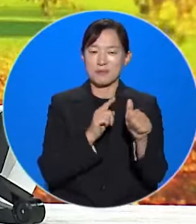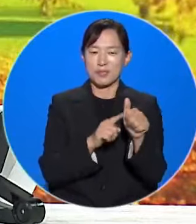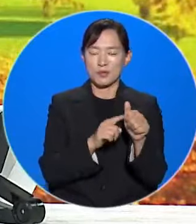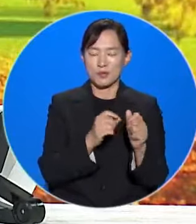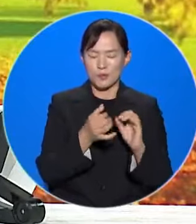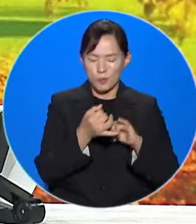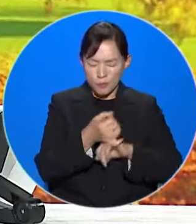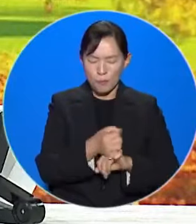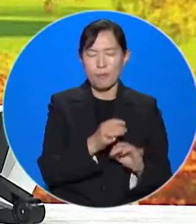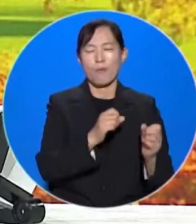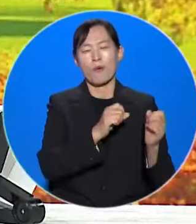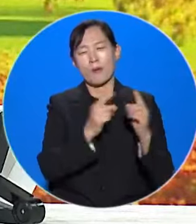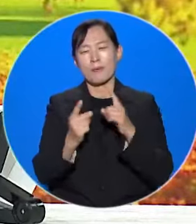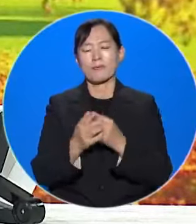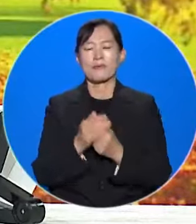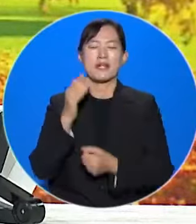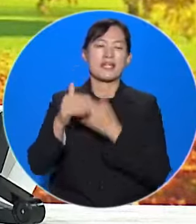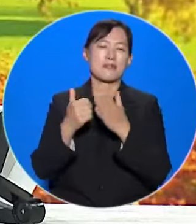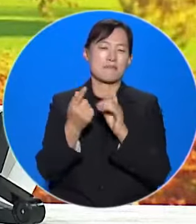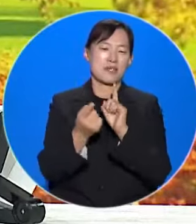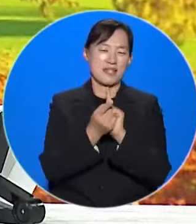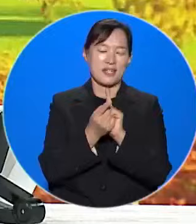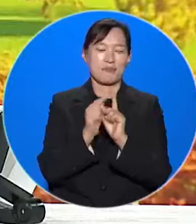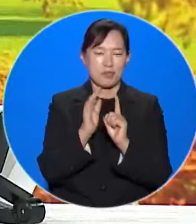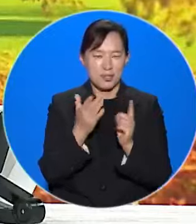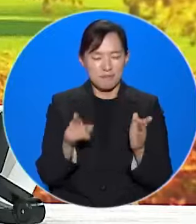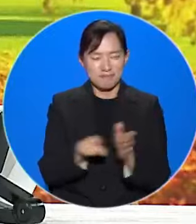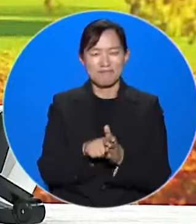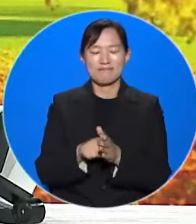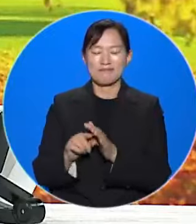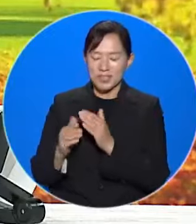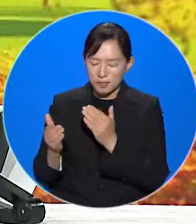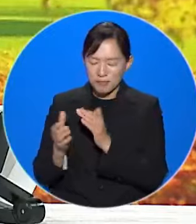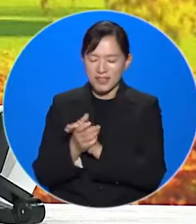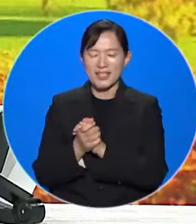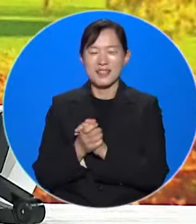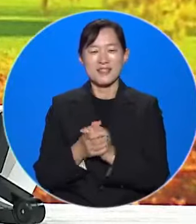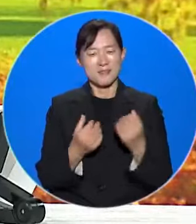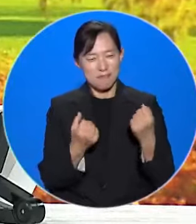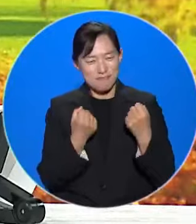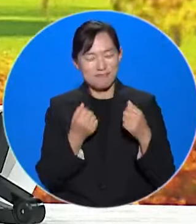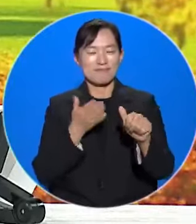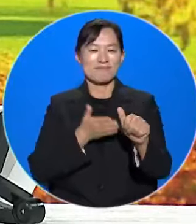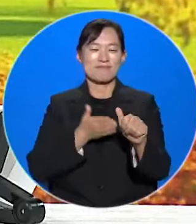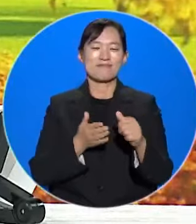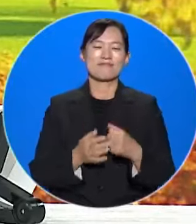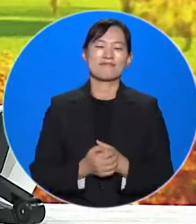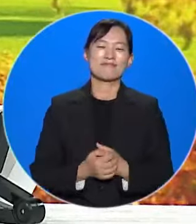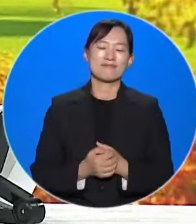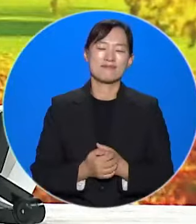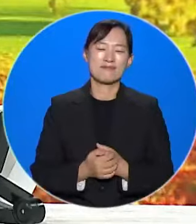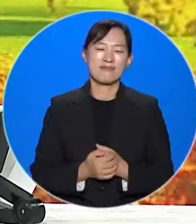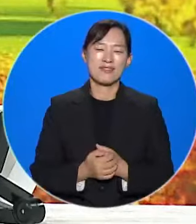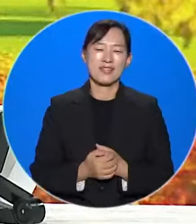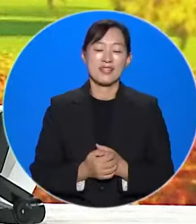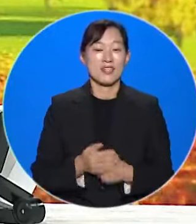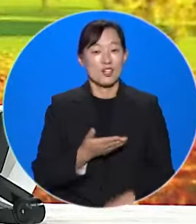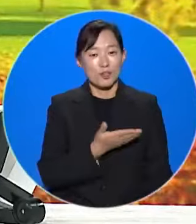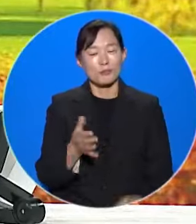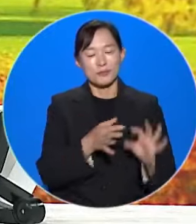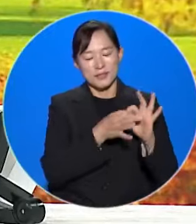꼭 회복되시고 아, 네. 하나님 만나게 될 줄 믿습니다. 아, 네. 네, 권사님 힘내십시오. 네,